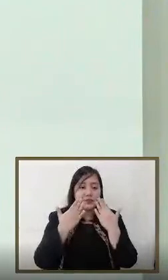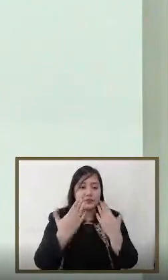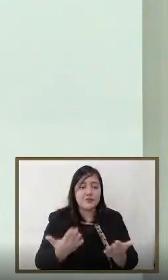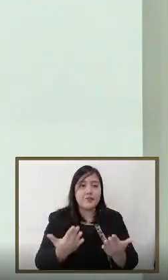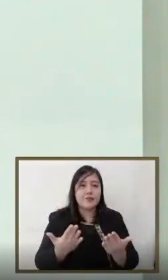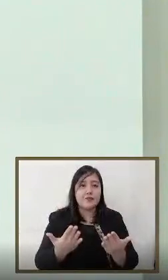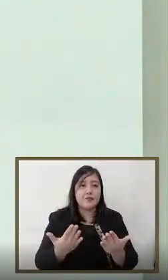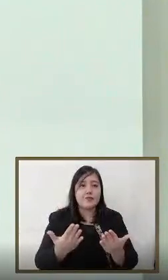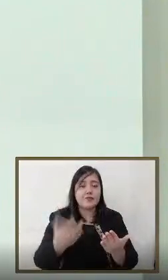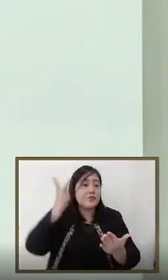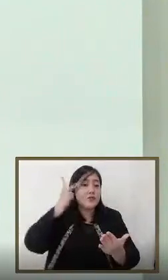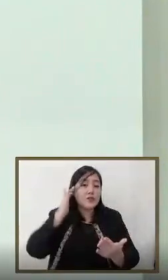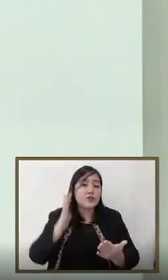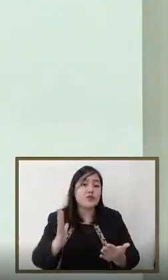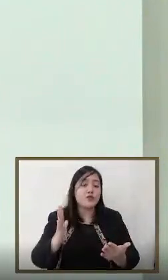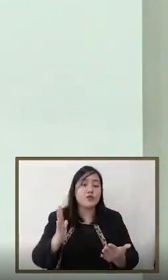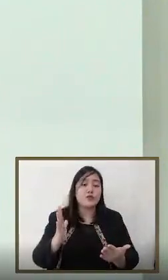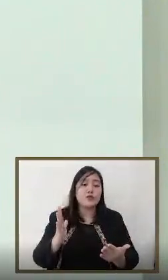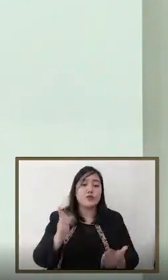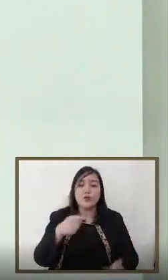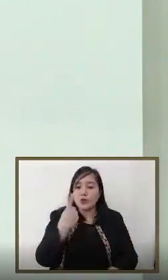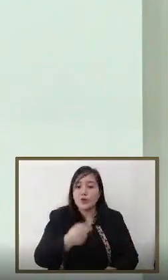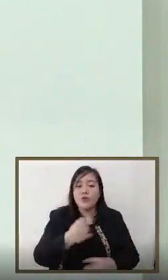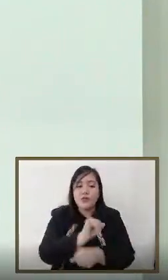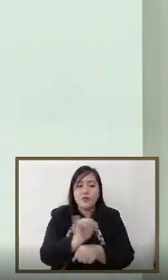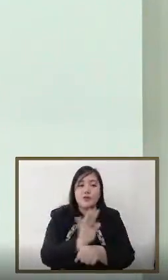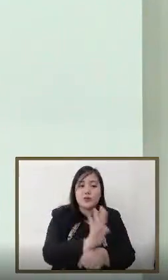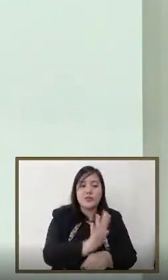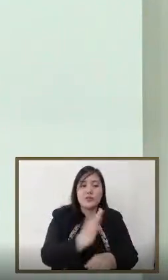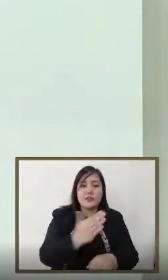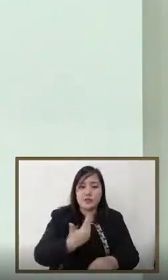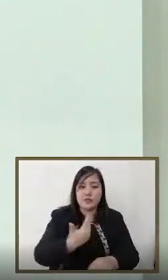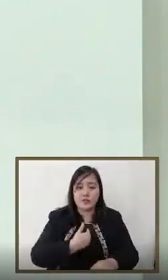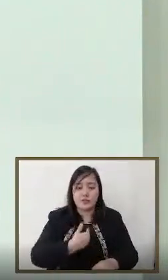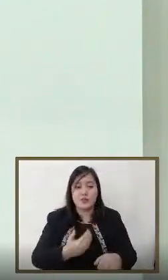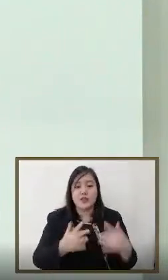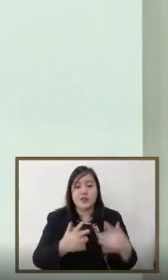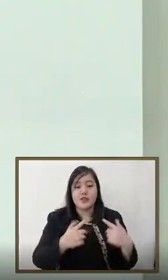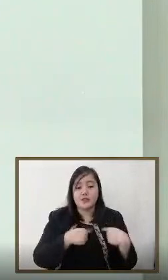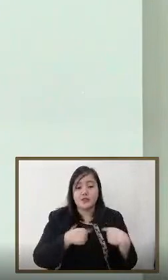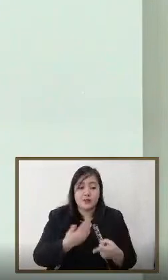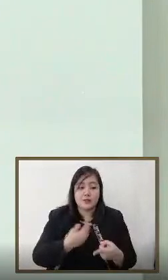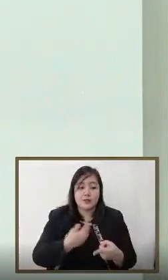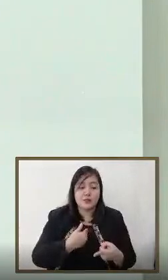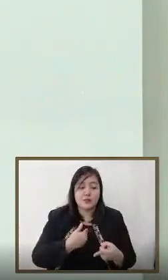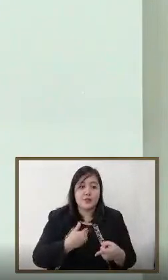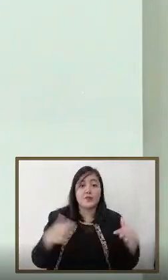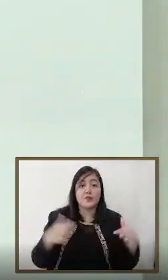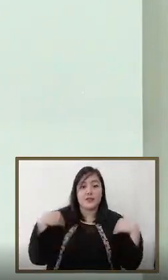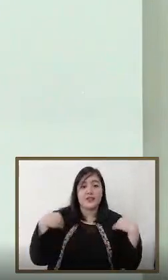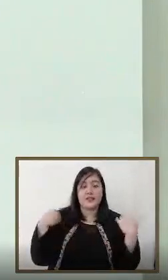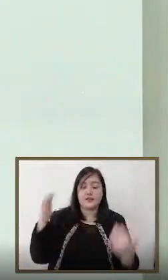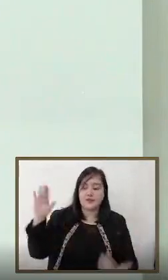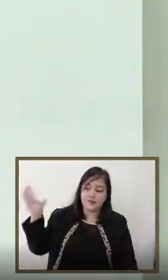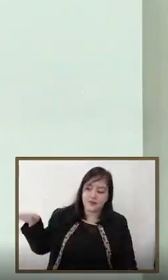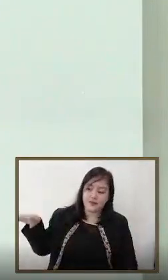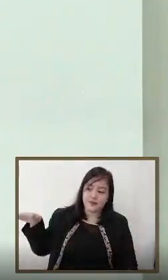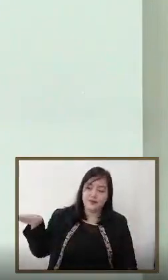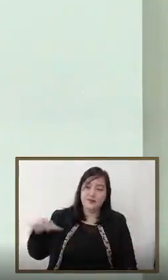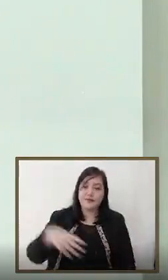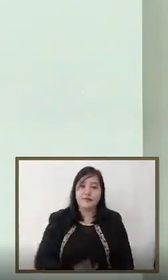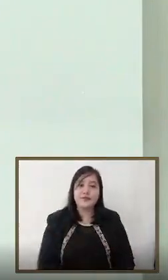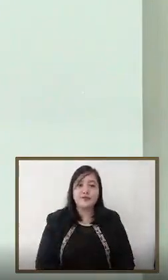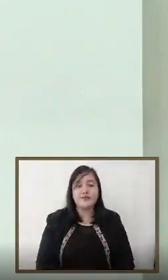influence ng buhay ko mula bata pa po ako. Kaya salamat sa Panginoon sa mga pastors, sa lahat eh. Sa totoo lang po, hindi ko maisa-isa